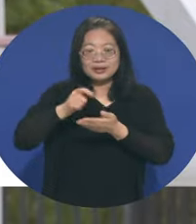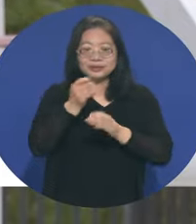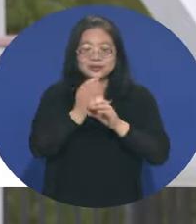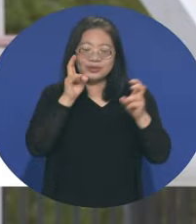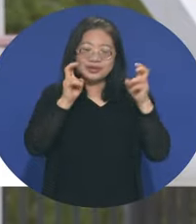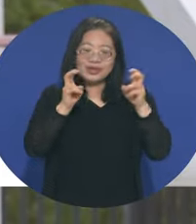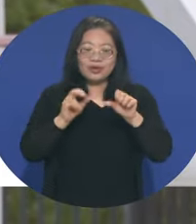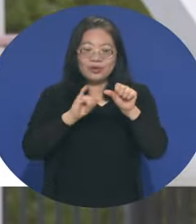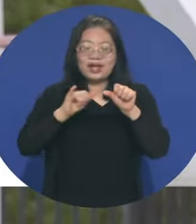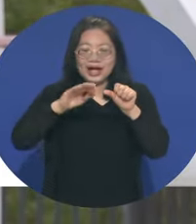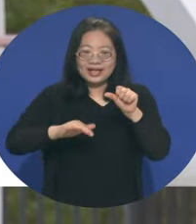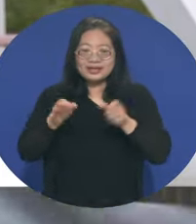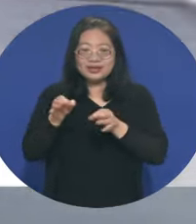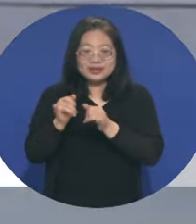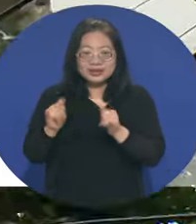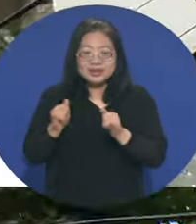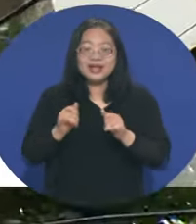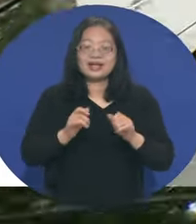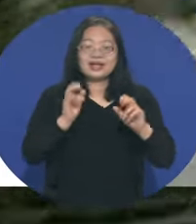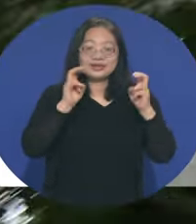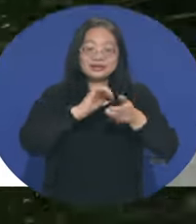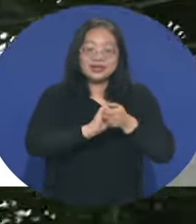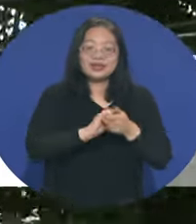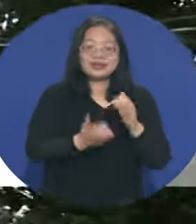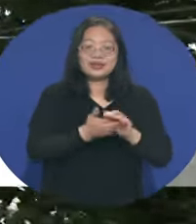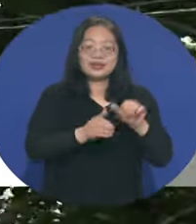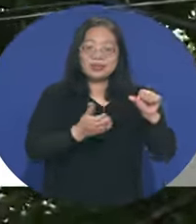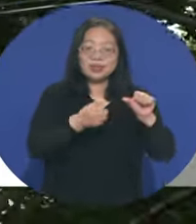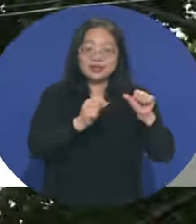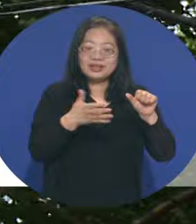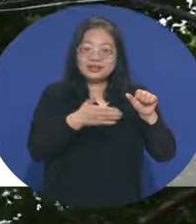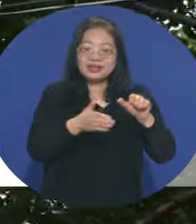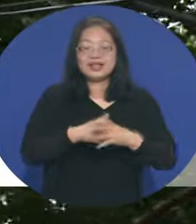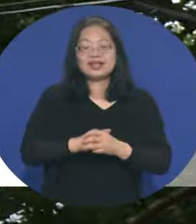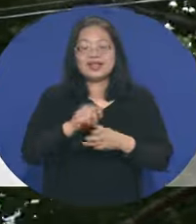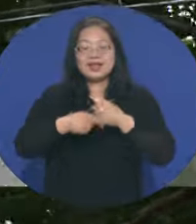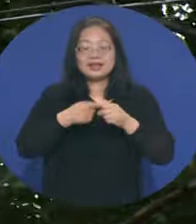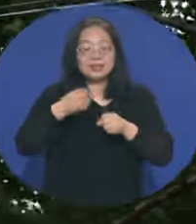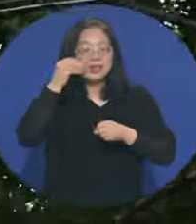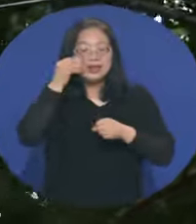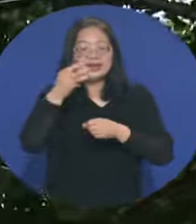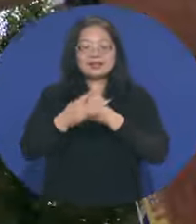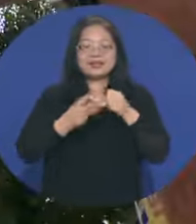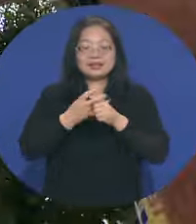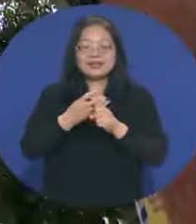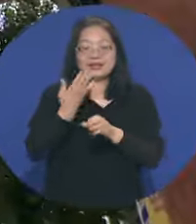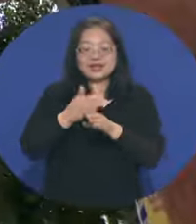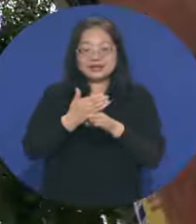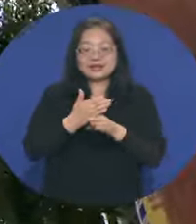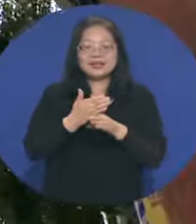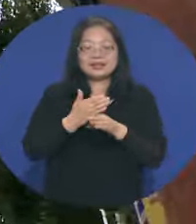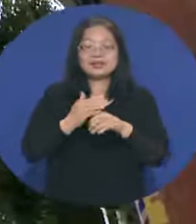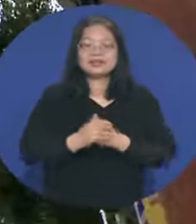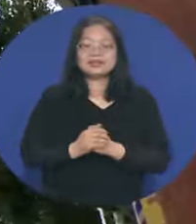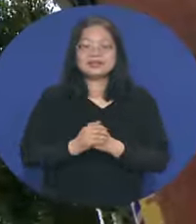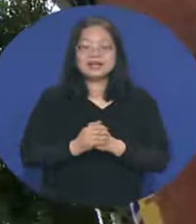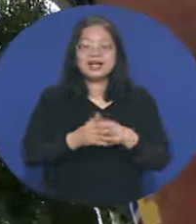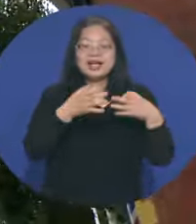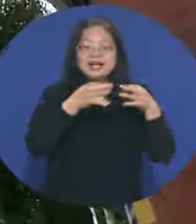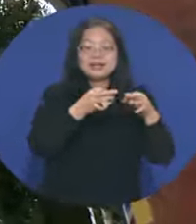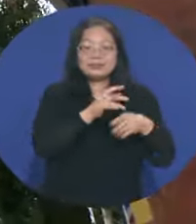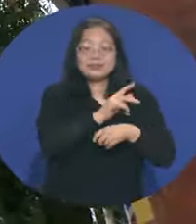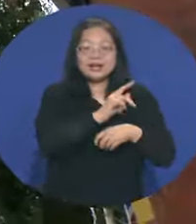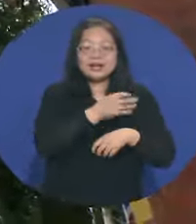발급받은 중소기업과 소상공인으로 기업당 최대 5억 원 이내, 1년 거치 3년 균등분할 상환 조건이며 은행